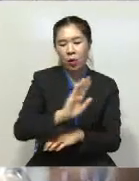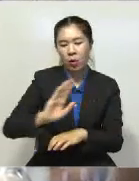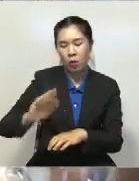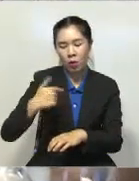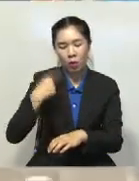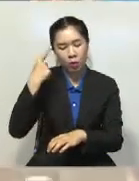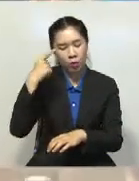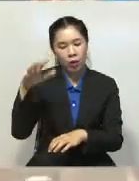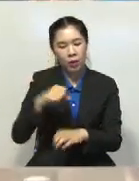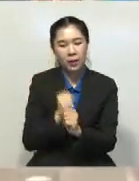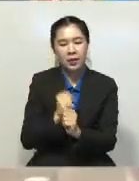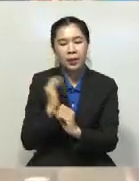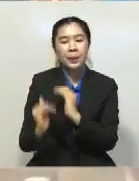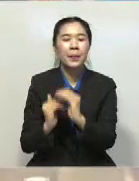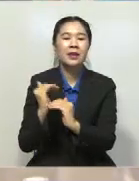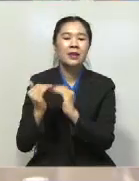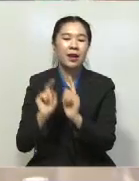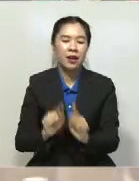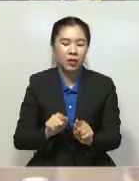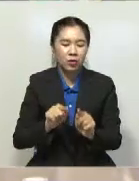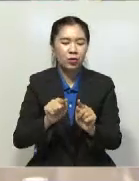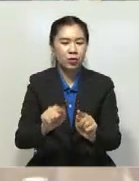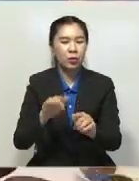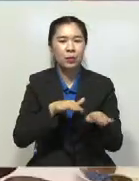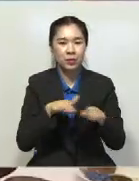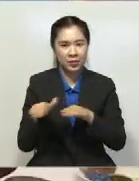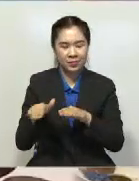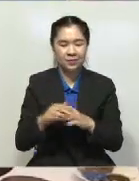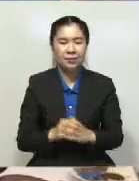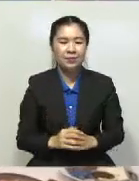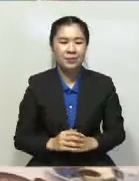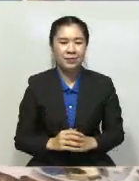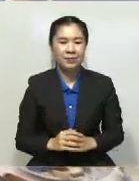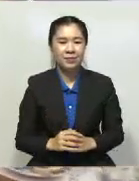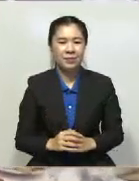นาและเติบโตต่อไปด้วยกันเดี๋ยวเราไปฟังเสียงนายกรัฐมนตรีค่ะ